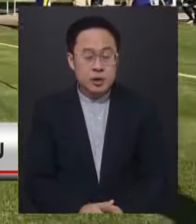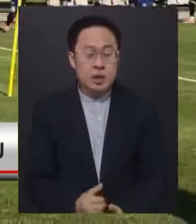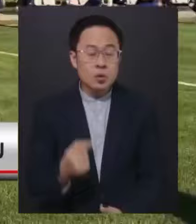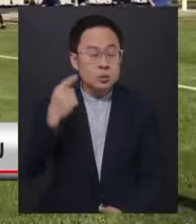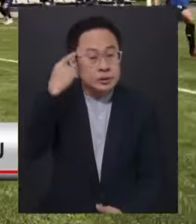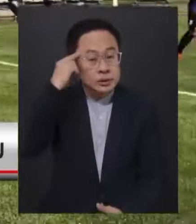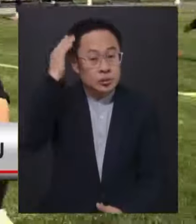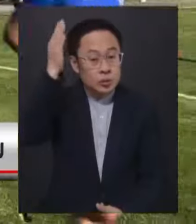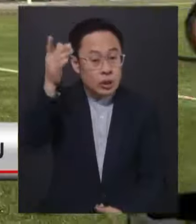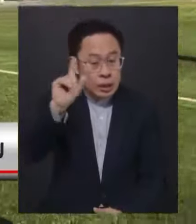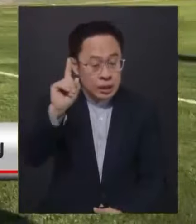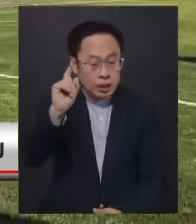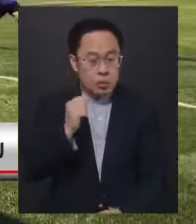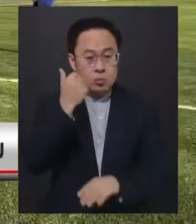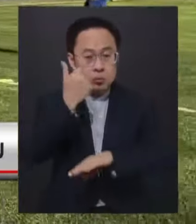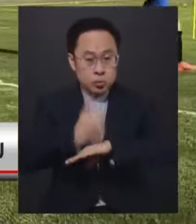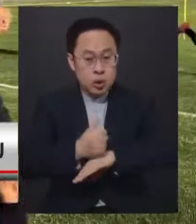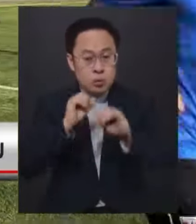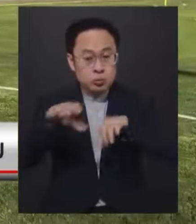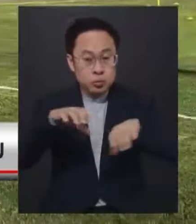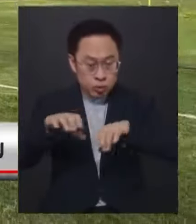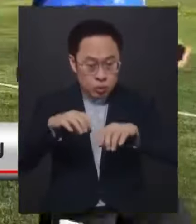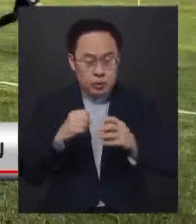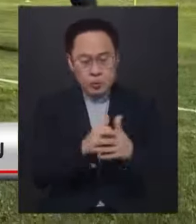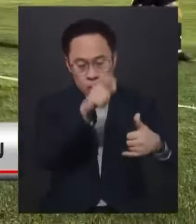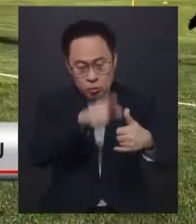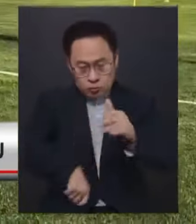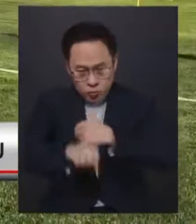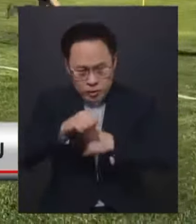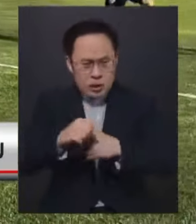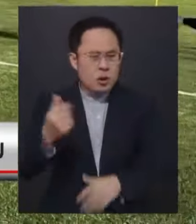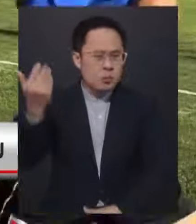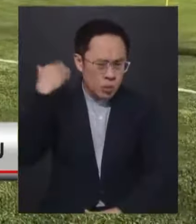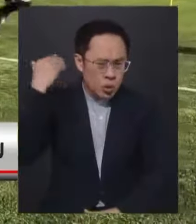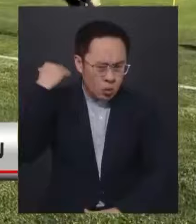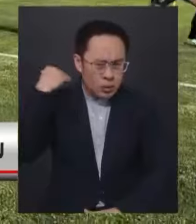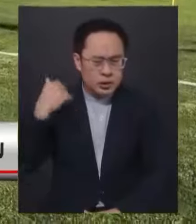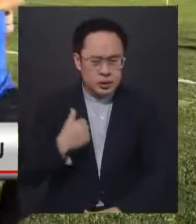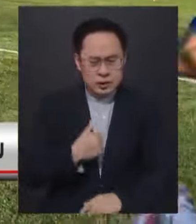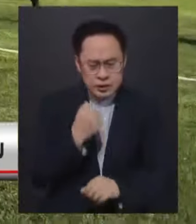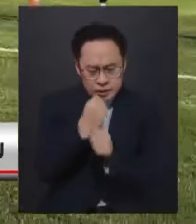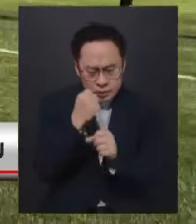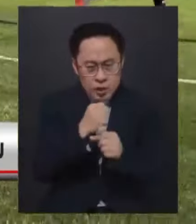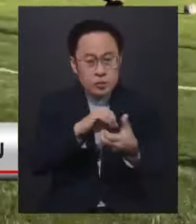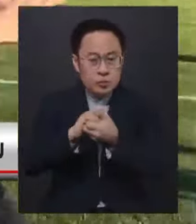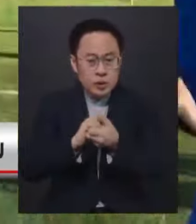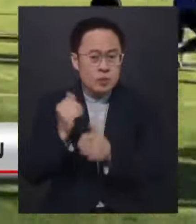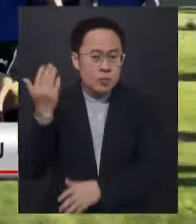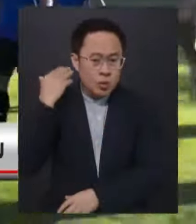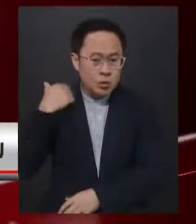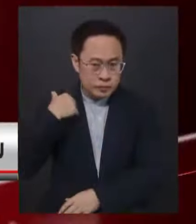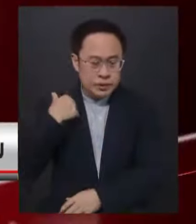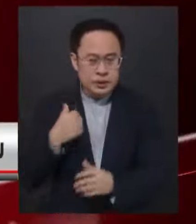ที่อิชิเองเนี่ยกับนักเตะหลายคนก็มีประสบการณ์ในการที่เคยร่วมงานกันมาหรือแม้แต่ในการแข่งขันในร